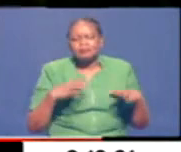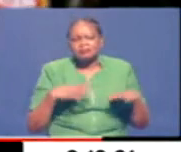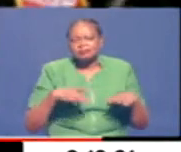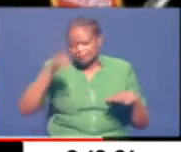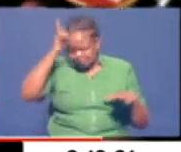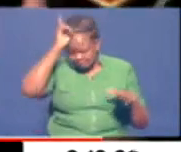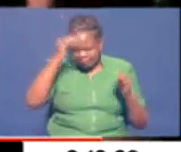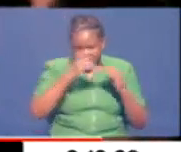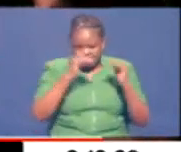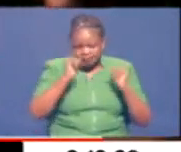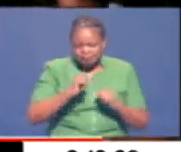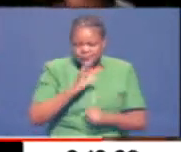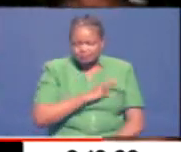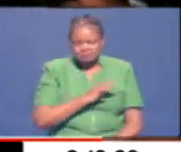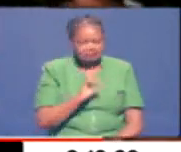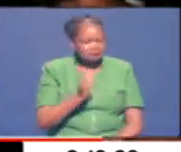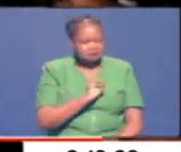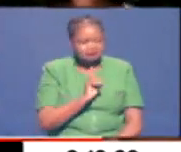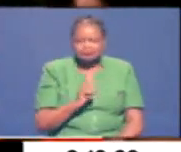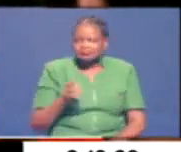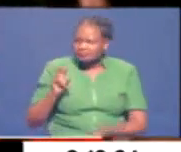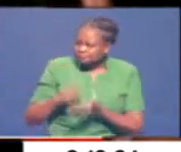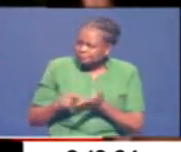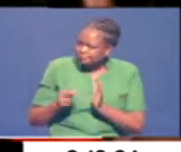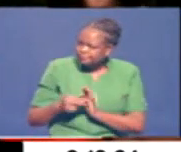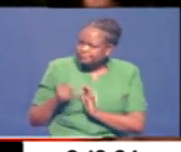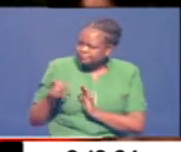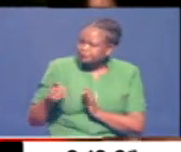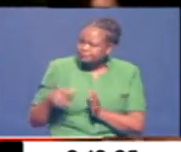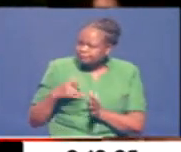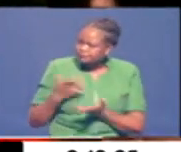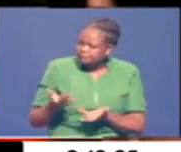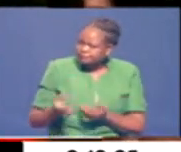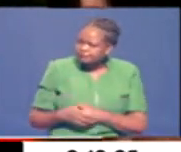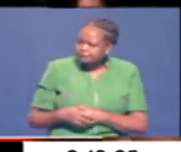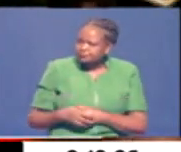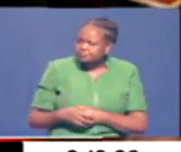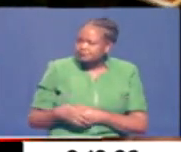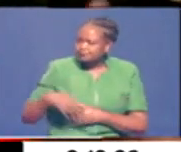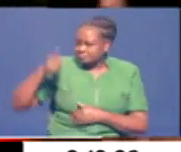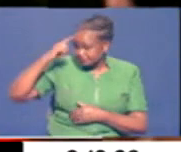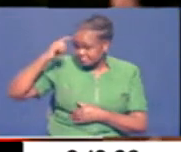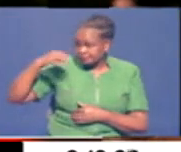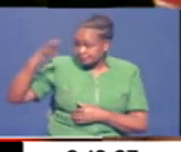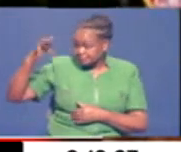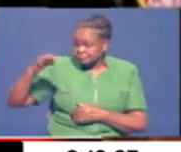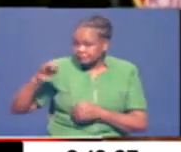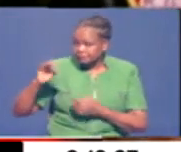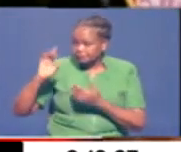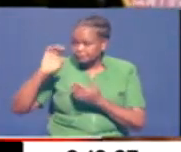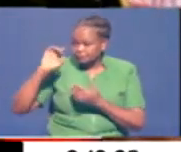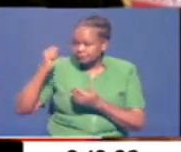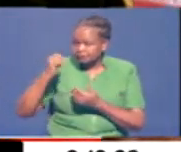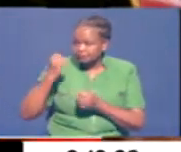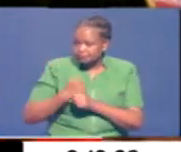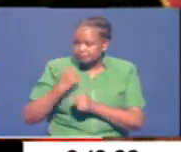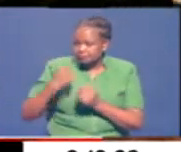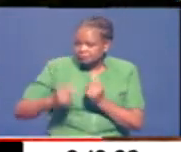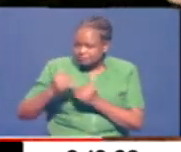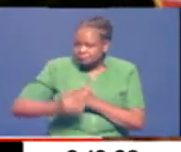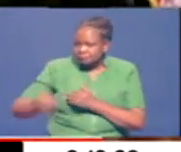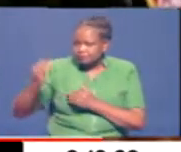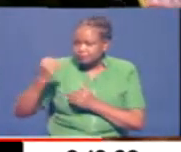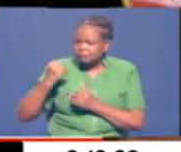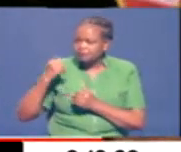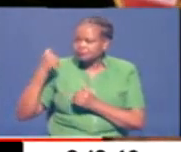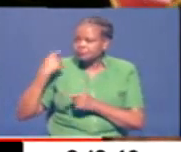kusaidika. Kwa hivyo what else, what direction do you want the country to take? We have 1 year to the general election